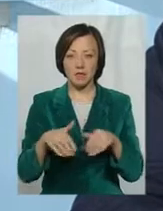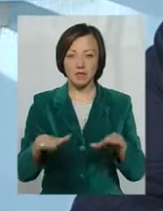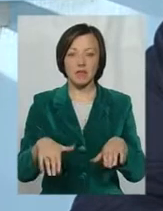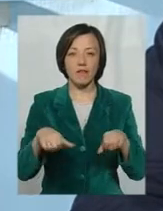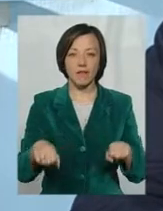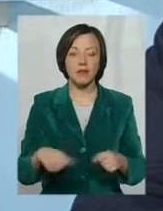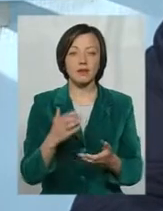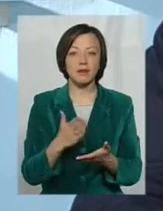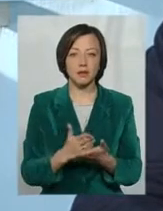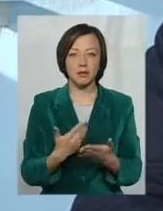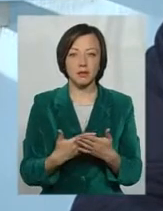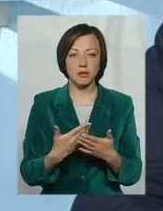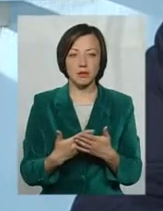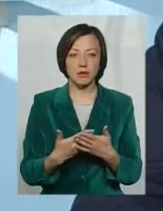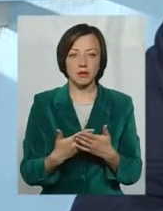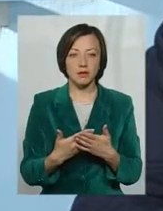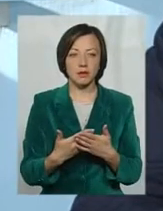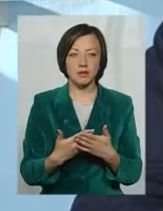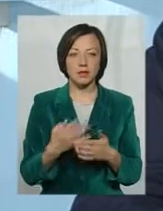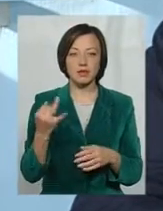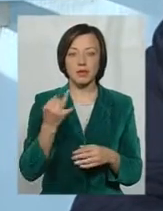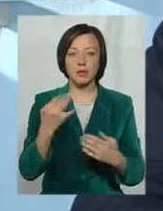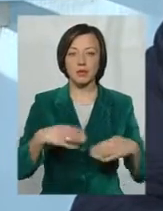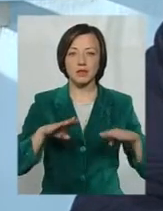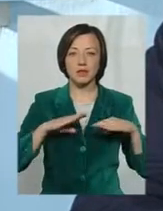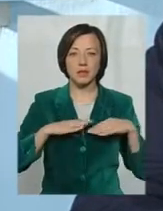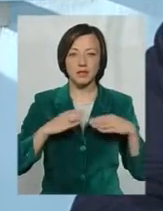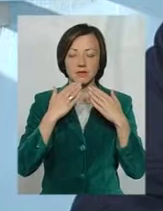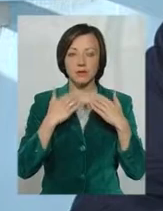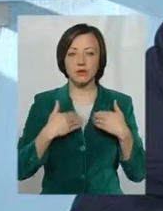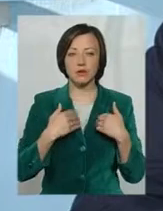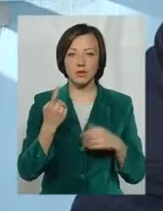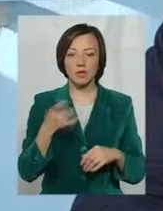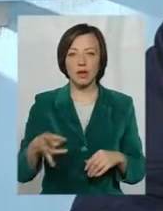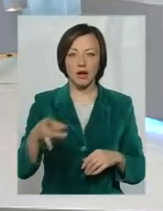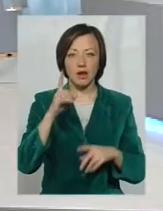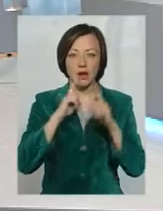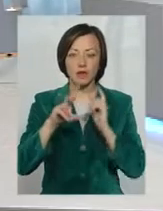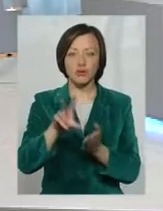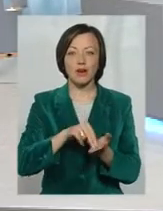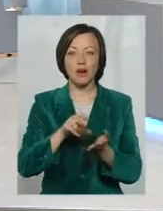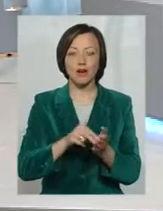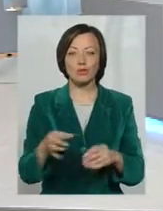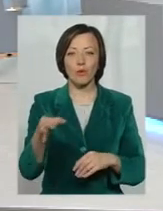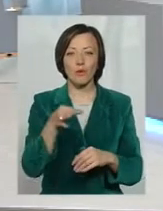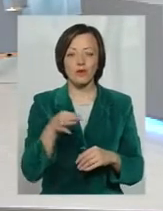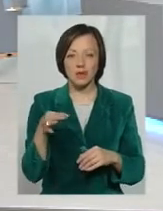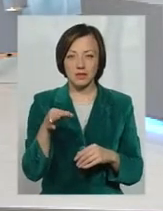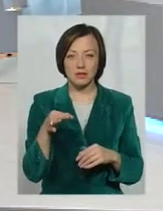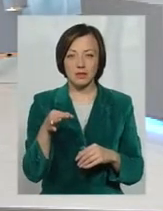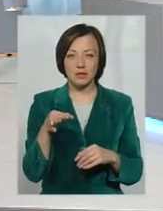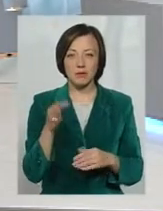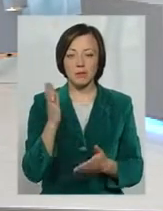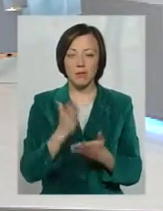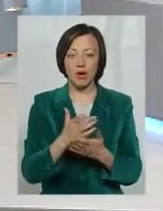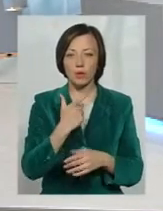є. Наприклад, до нас з доволі цікавою пропозицією звернулася одна з райрад Черкаської області. Вони мають